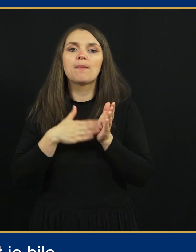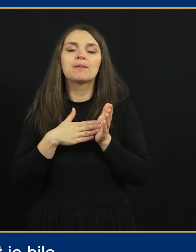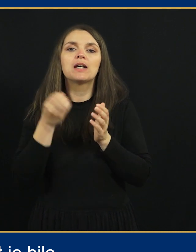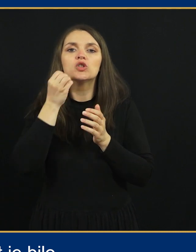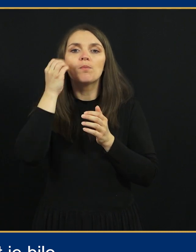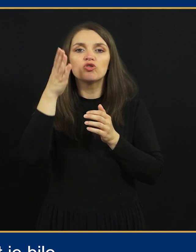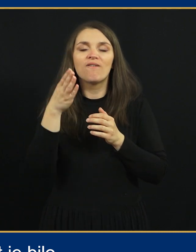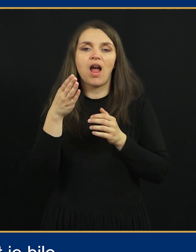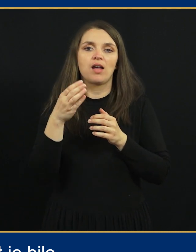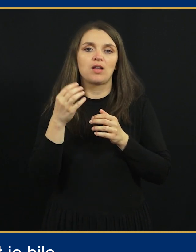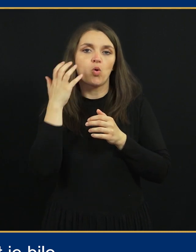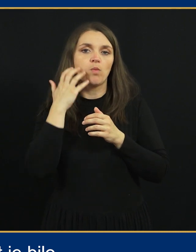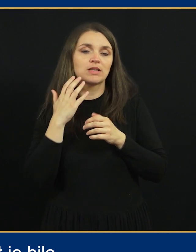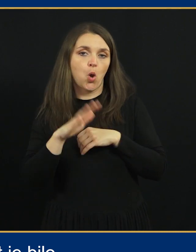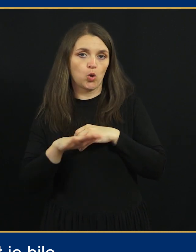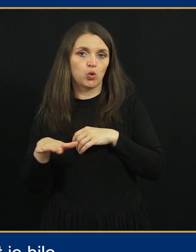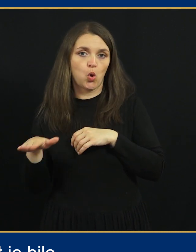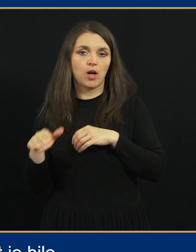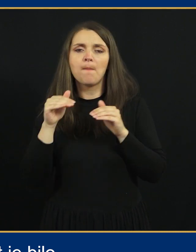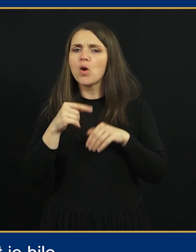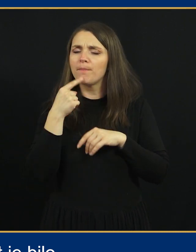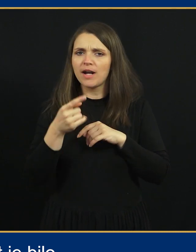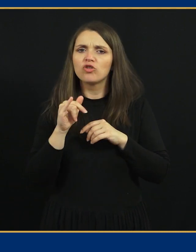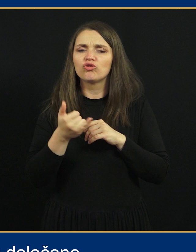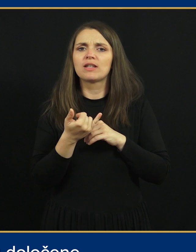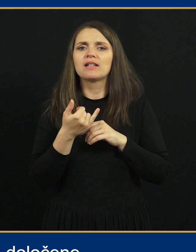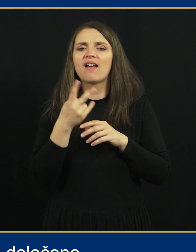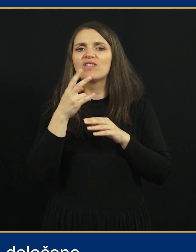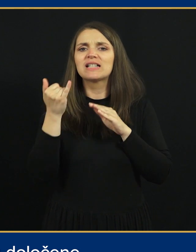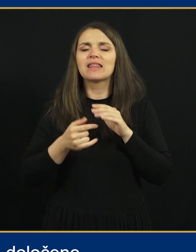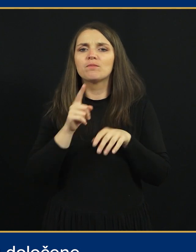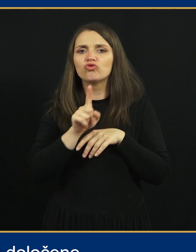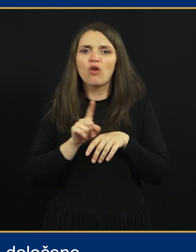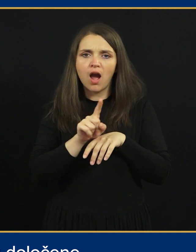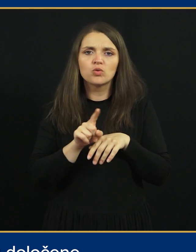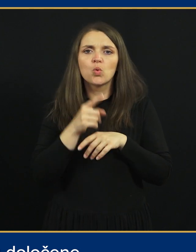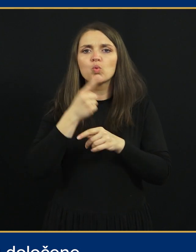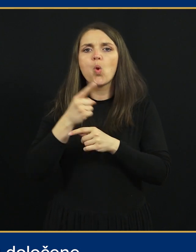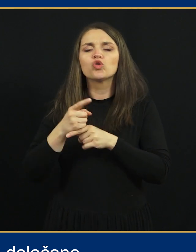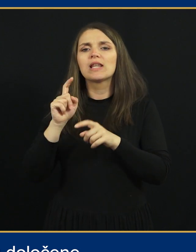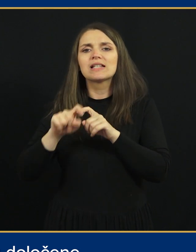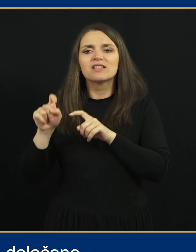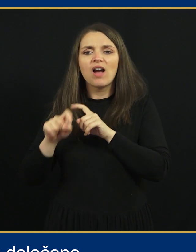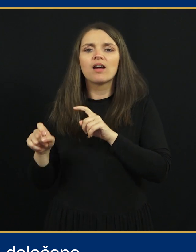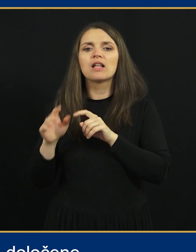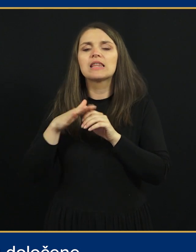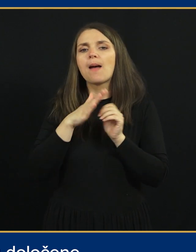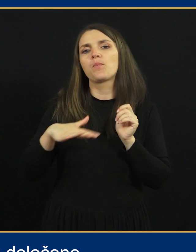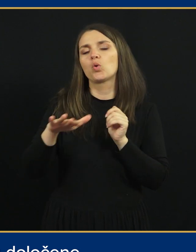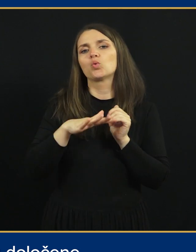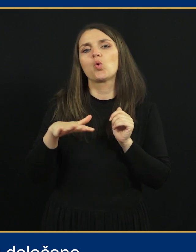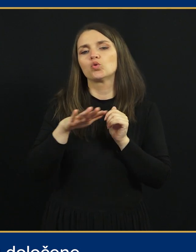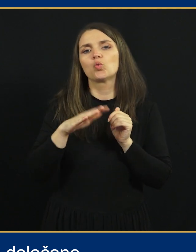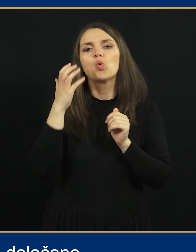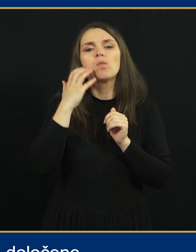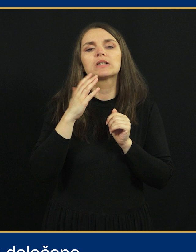rečeno, recimo o izobraževanju romskih otrok, moram reči, da se v zadnjem času določene stvari